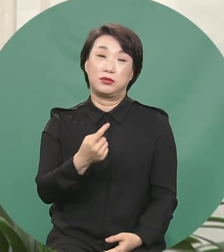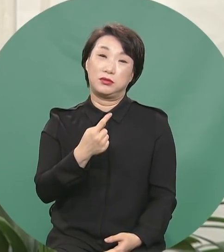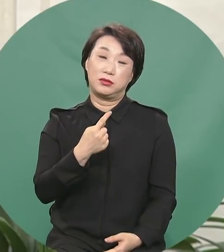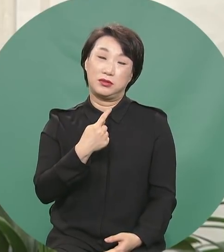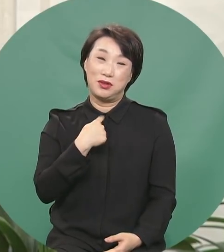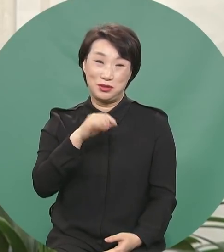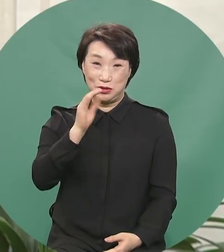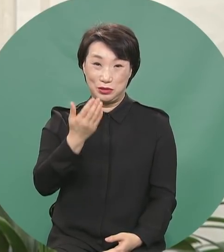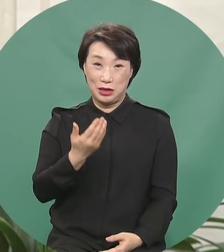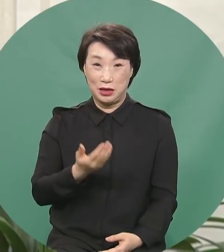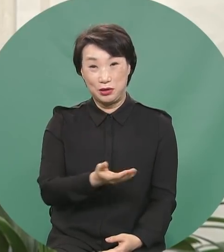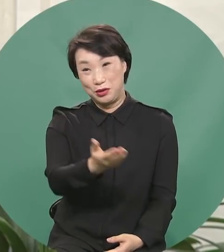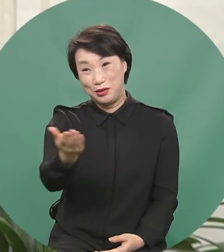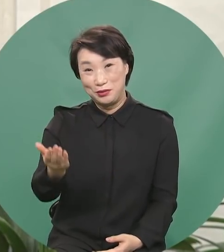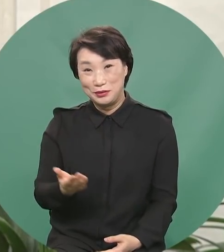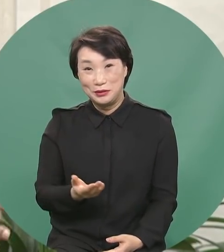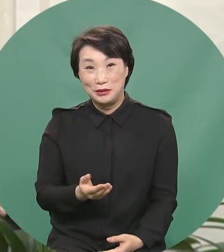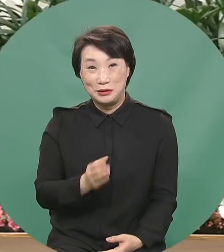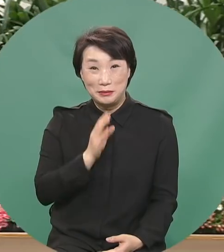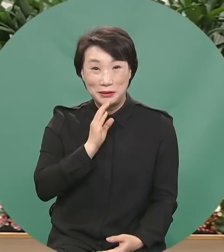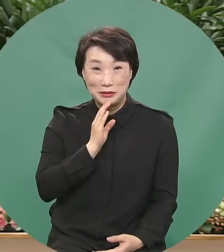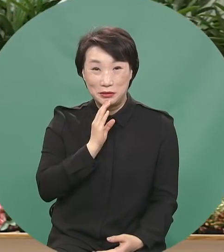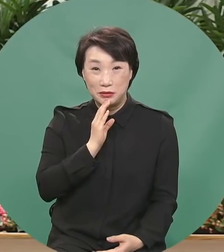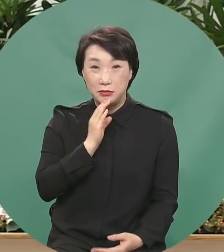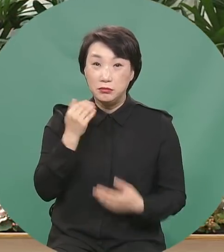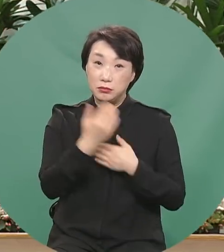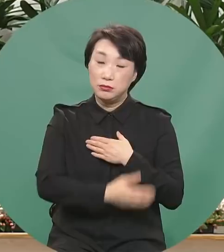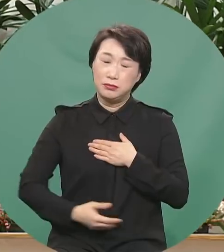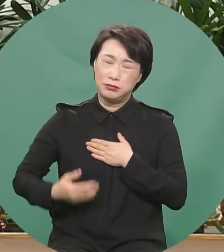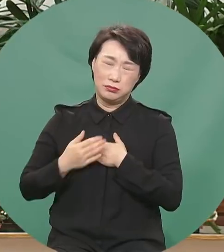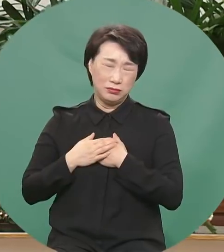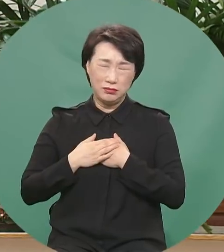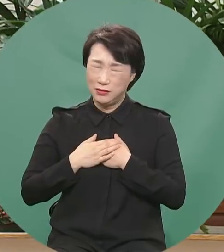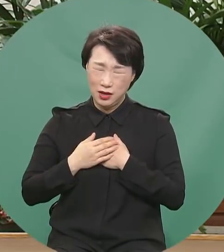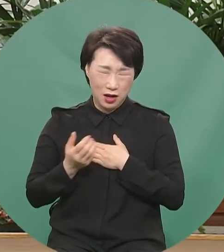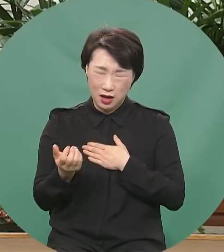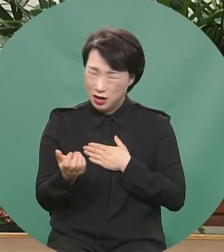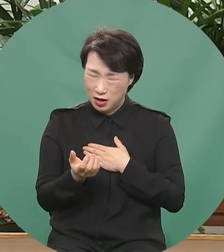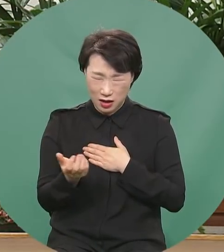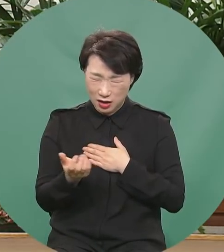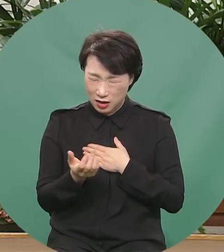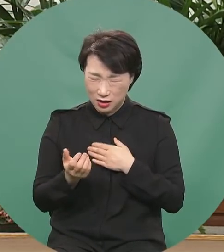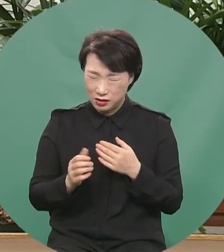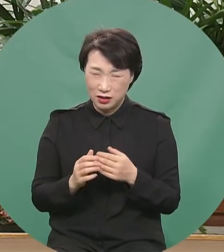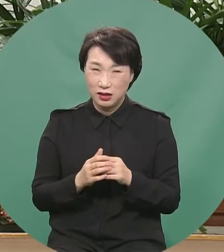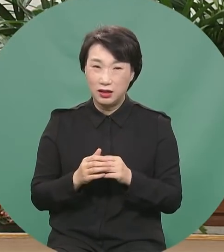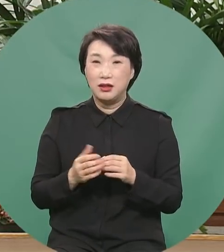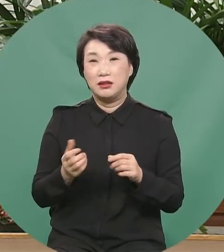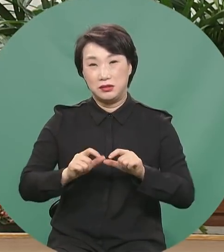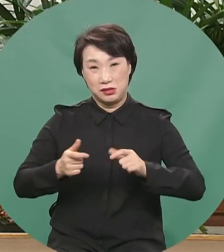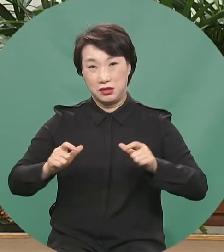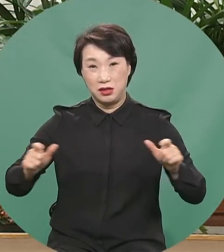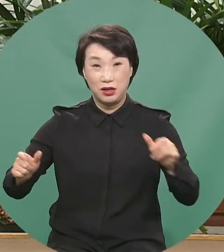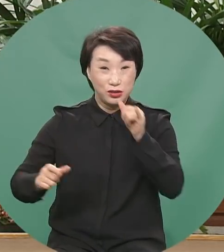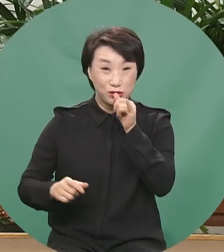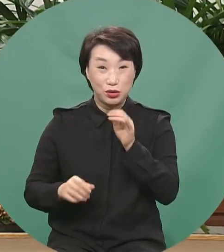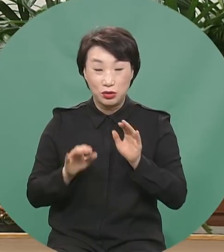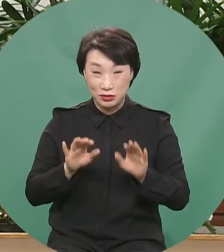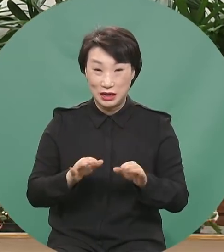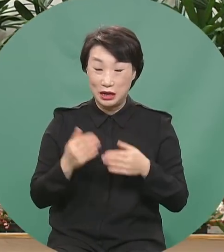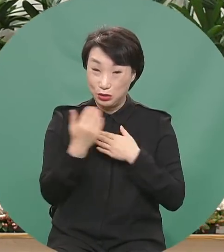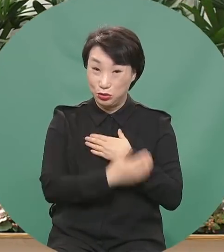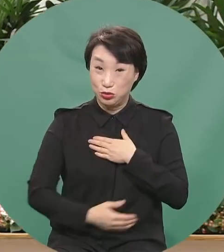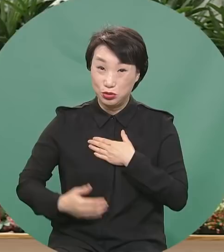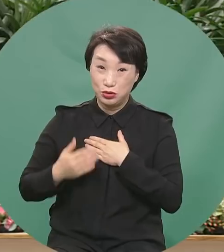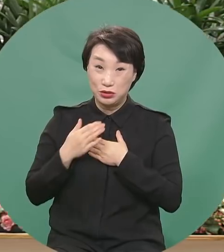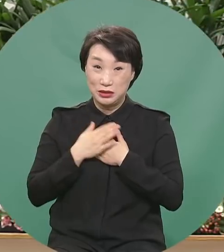쉽게 쑥쑥 들어와서 내 몸에서 온상처럼 자라가는 것을 봅니다. 그래서